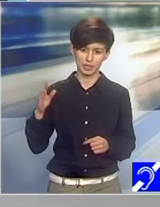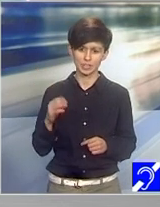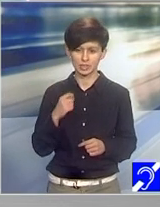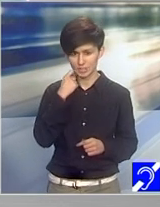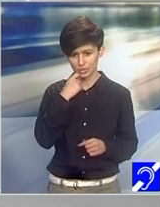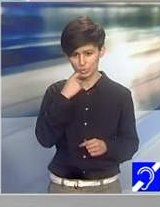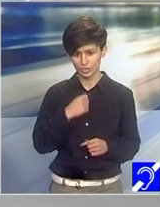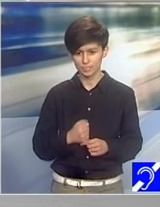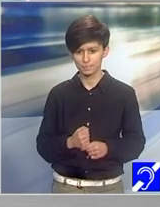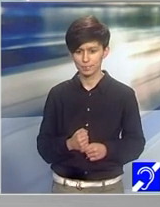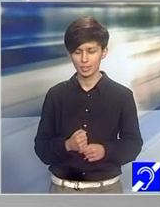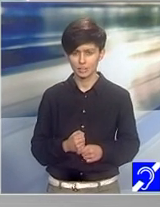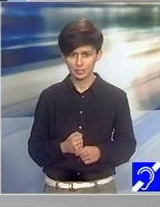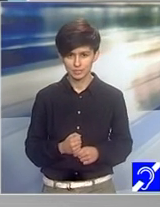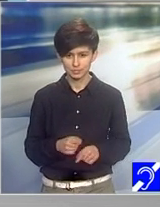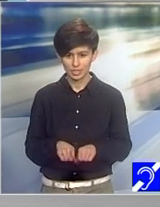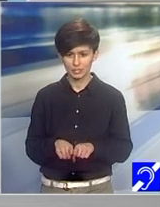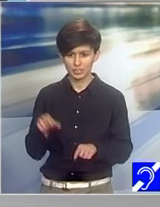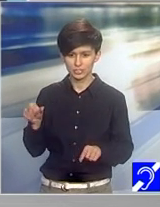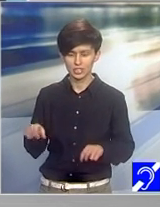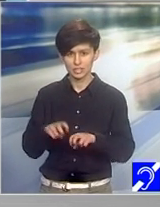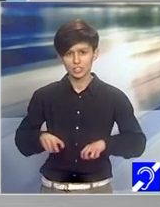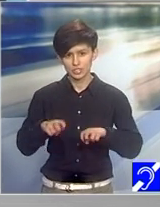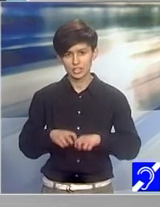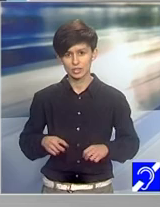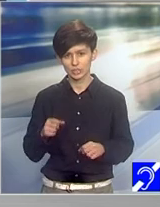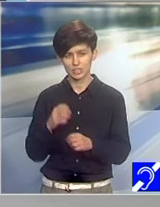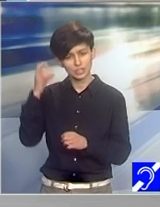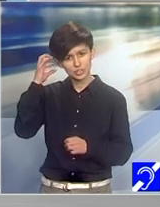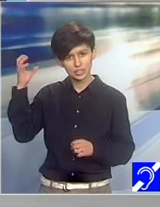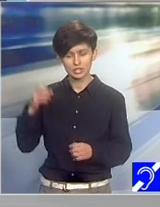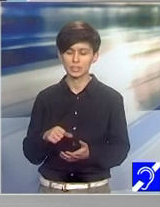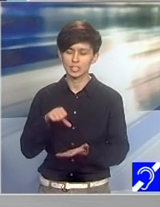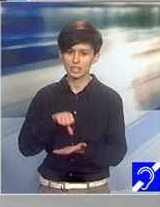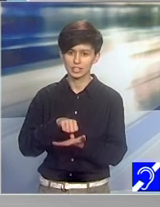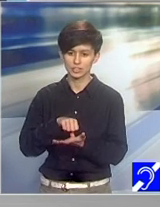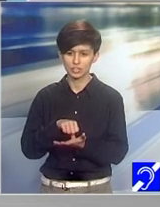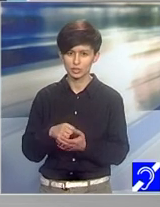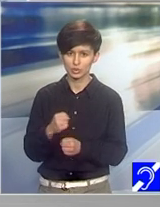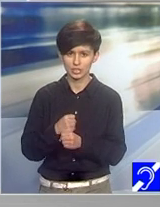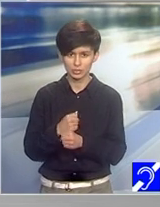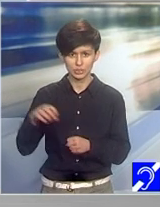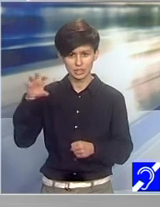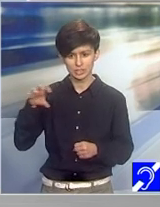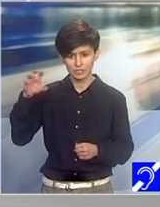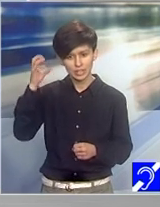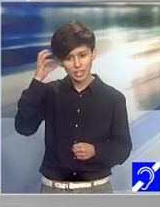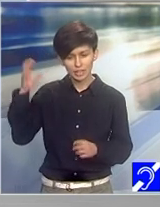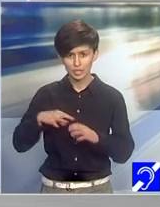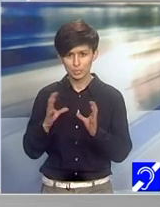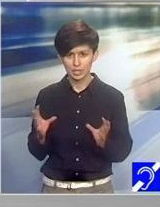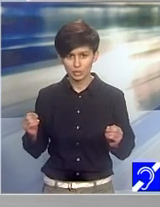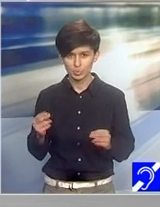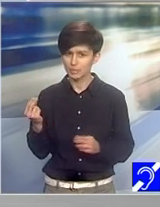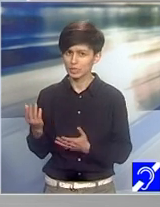din Cluj-Napoca, precum și cercetător științific, unul, la Centrul de Studii Transilvane din cadrul Academiei Române. Bine